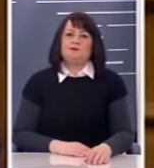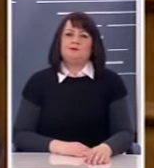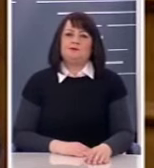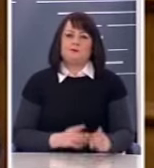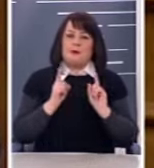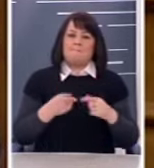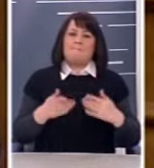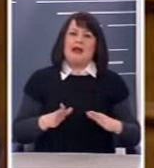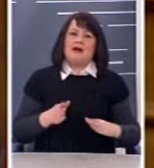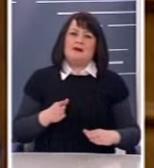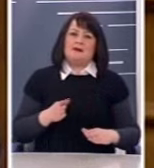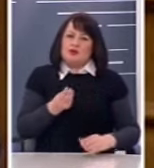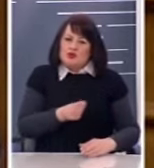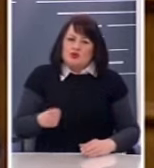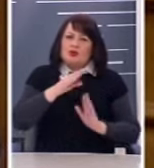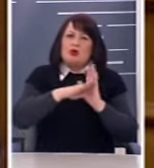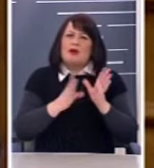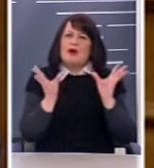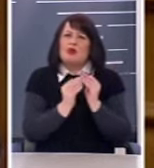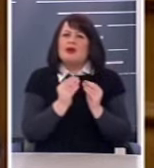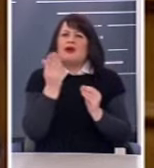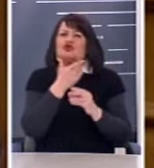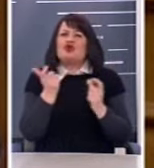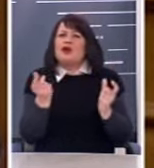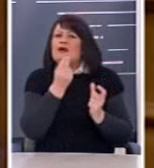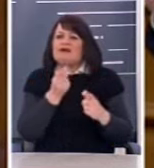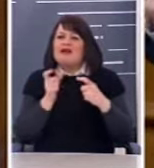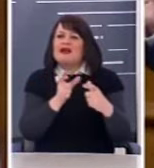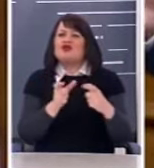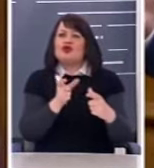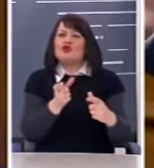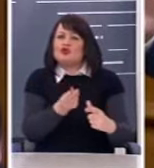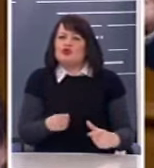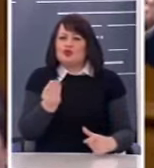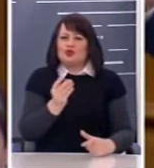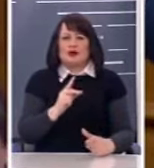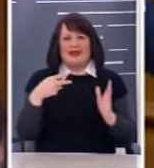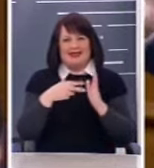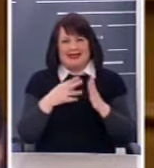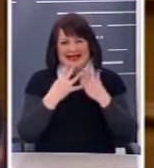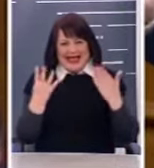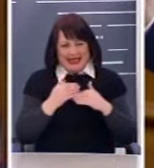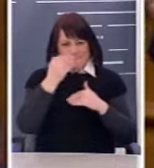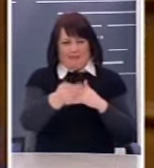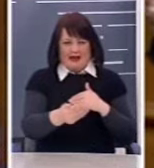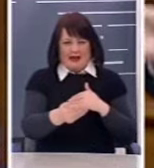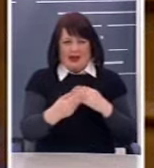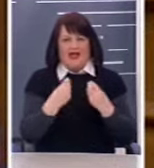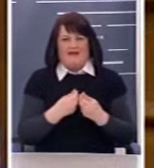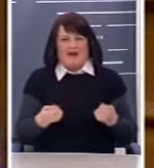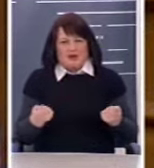απόφαση λοιπόν να επεκτείνουμε αυτά τα προγράμματα και όχι μονάχα από το 2019 και μετά που θα